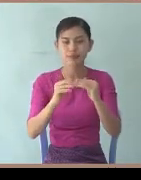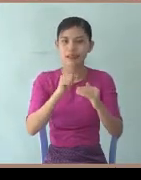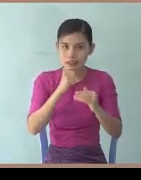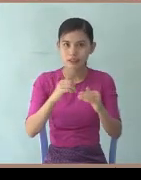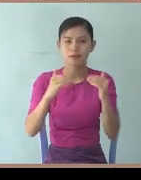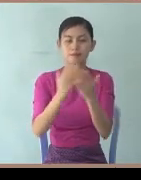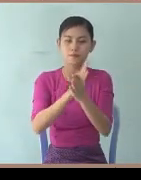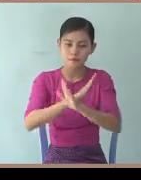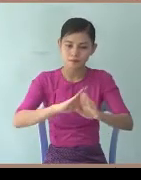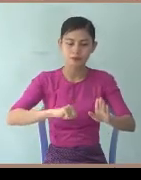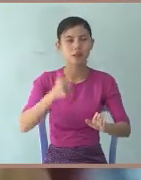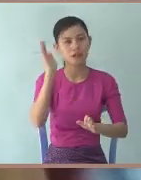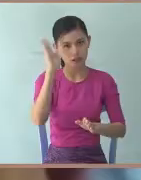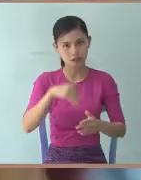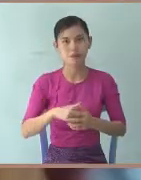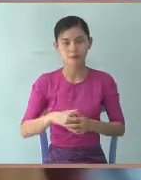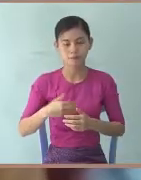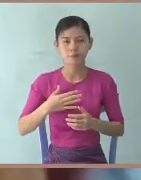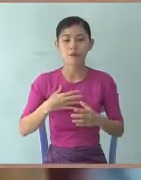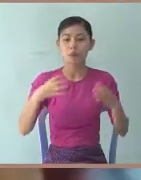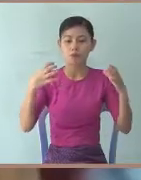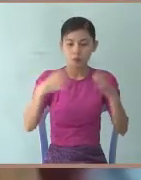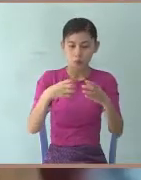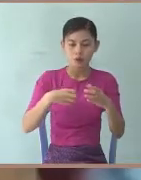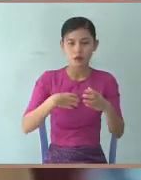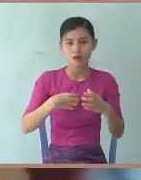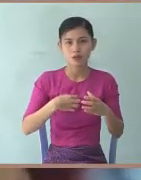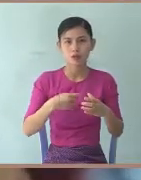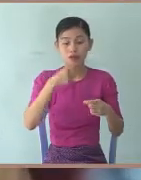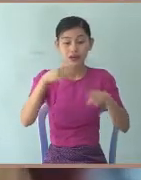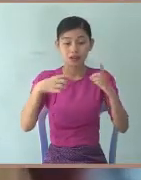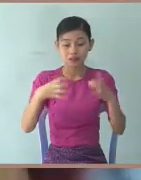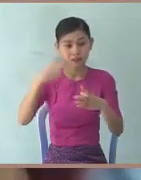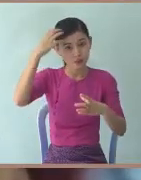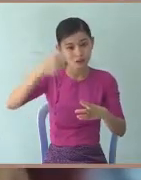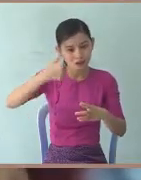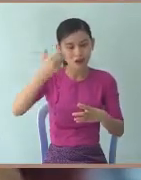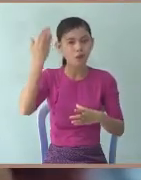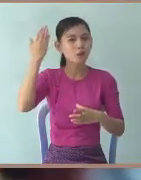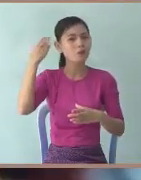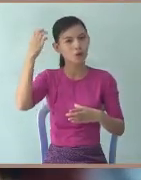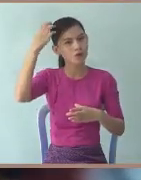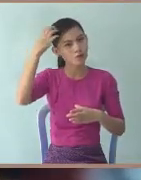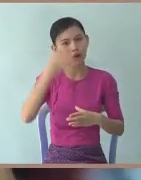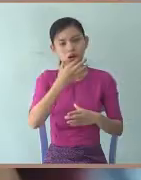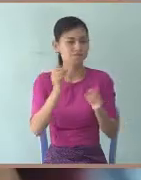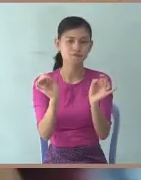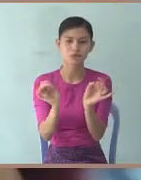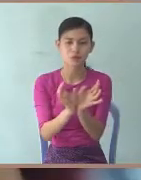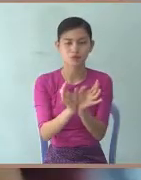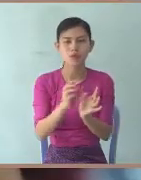တ်ပညာရေးနဲ့ပတ်သက်ပြီးတော့လည်းကျွန်တော်တို့အစိုးရတက်လာကြတဲ့ကပညာရေးနဲ့ပတ်သက်တဲ့ budget ဒီထူးထူးခြားခြားမြေများဆဆ